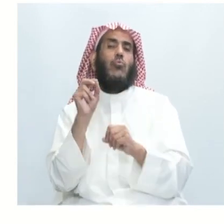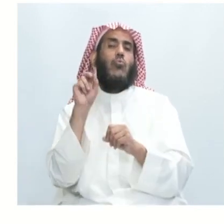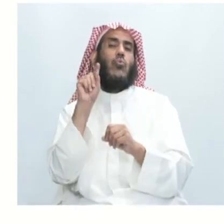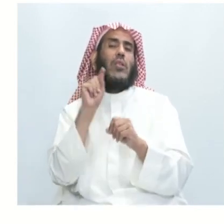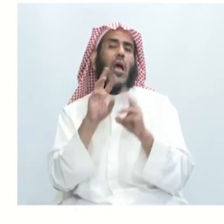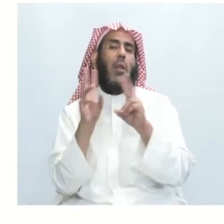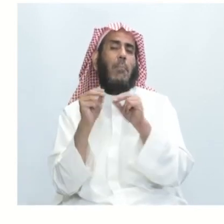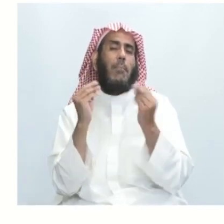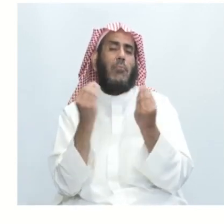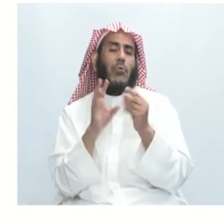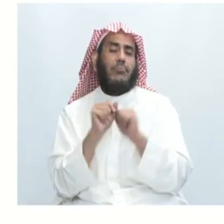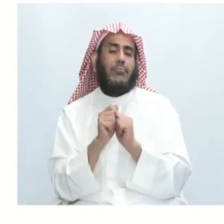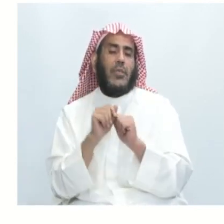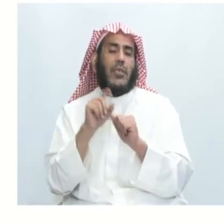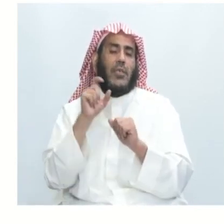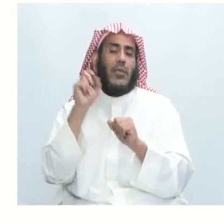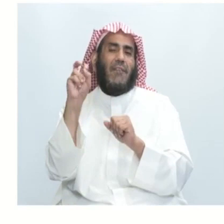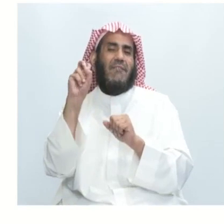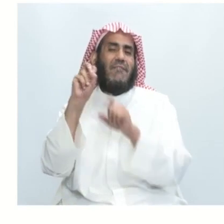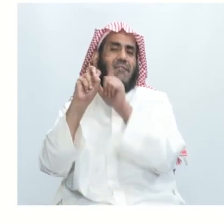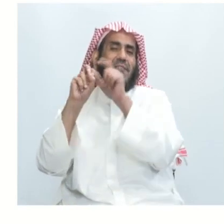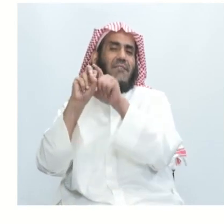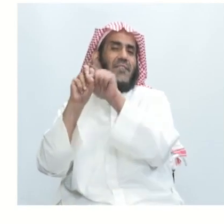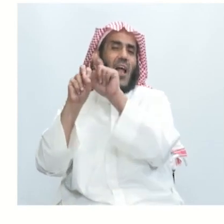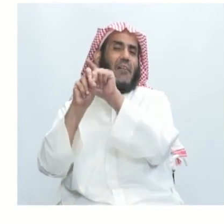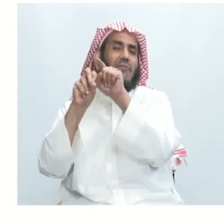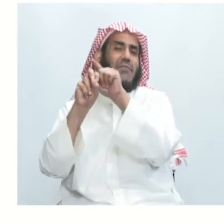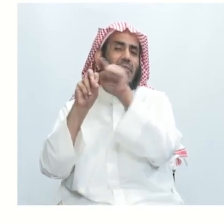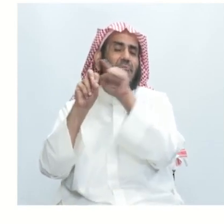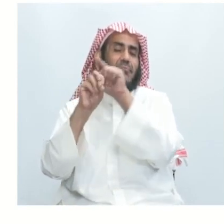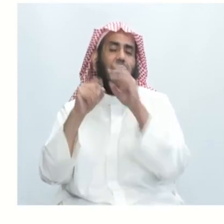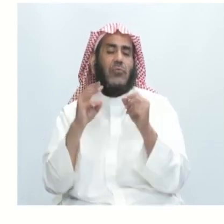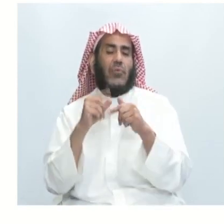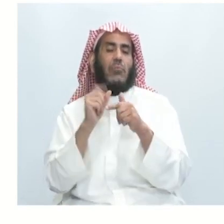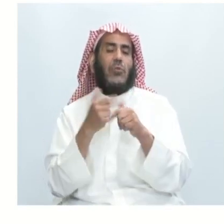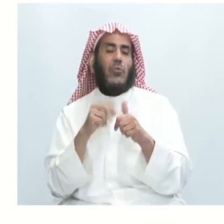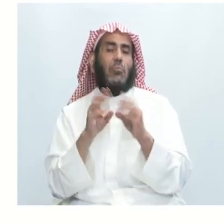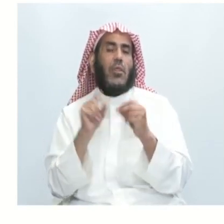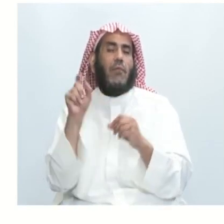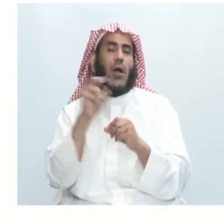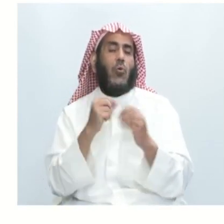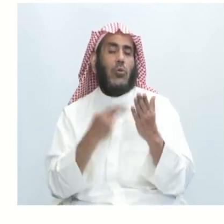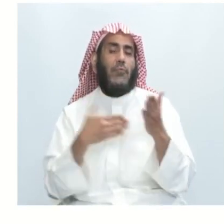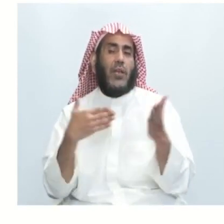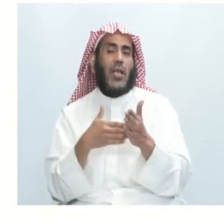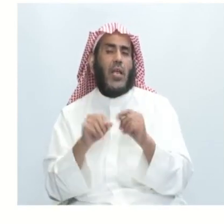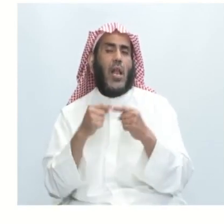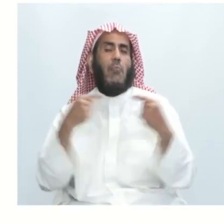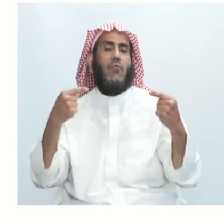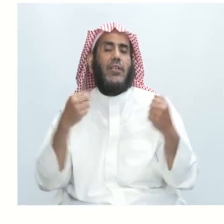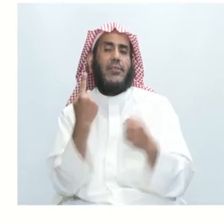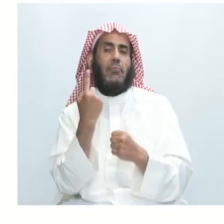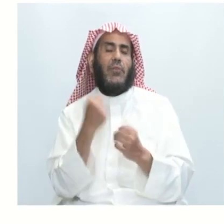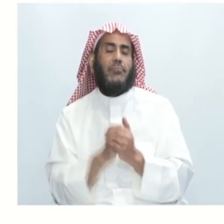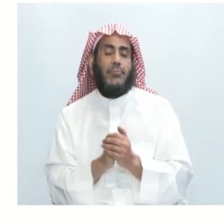متجاورتين هنا في فوق القاف ويتفق في البدو والوسط مع الفاء ويرسم في النهايه كلمه منفرد